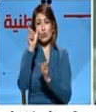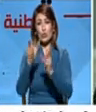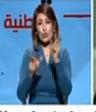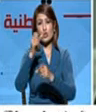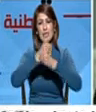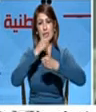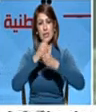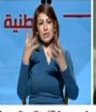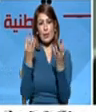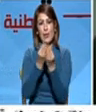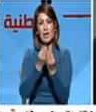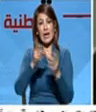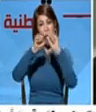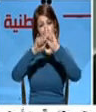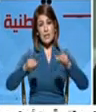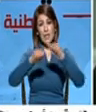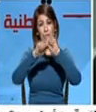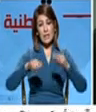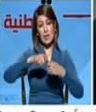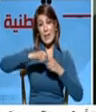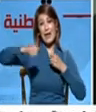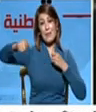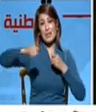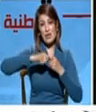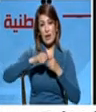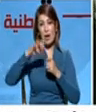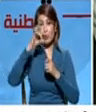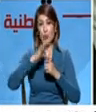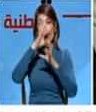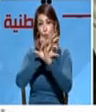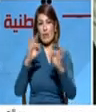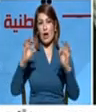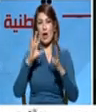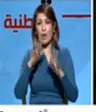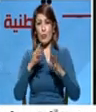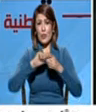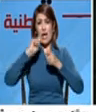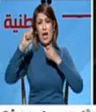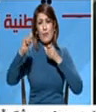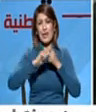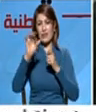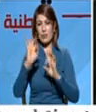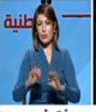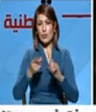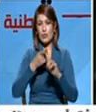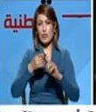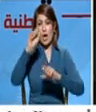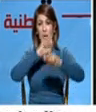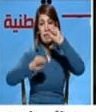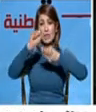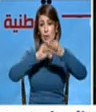الحرير بيناتهم اقل حاجه مائه متر ونص اه التنظيم ال بره تم